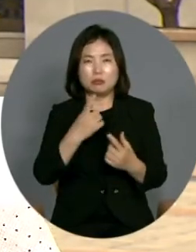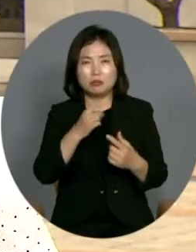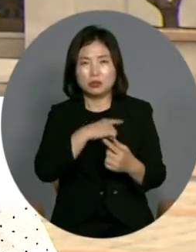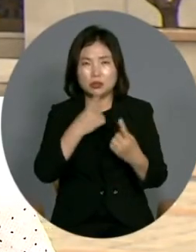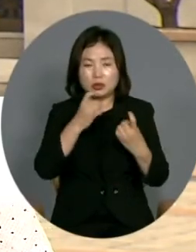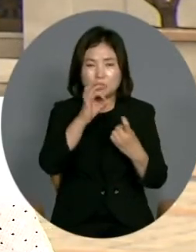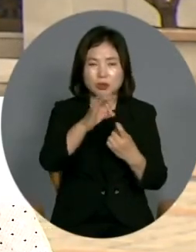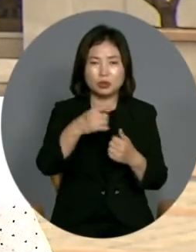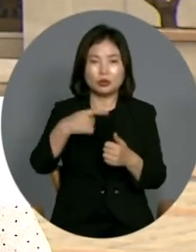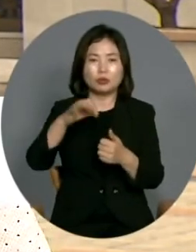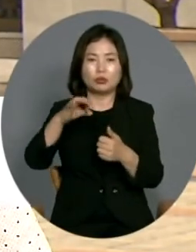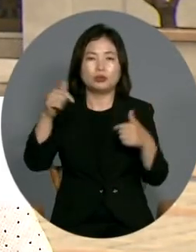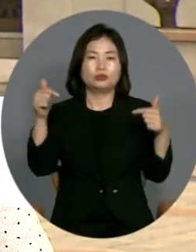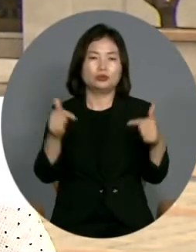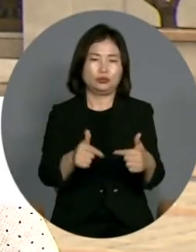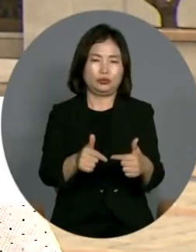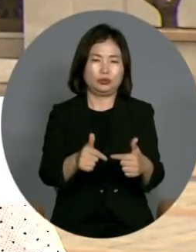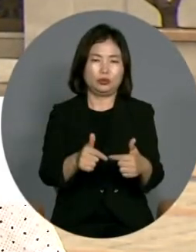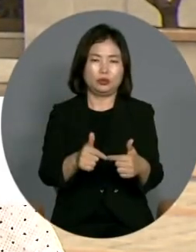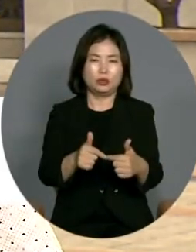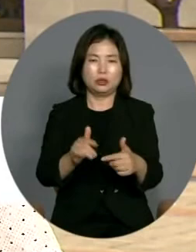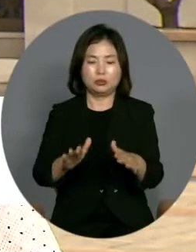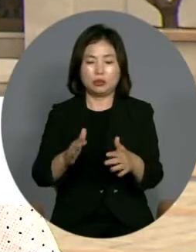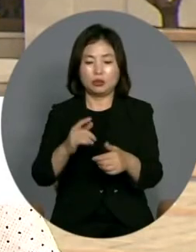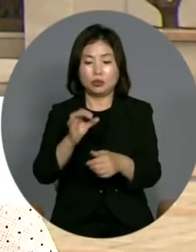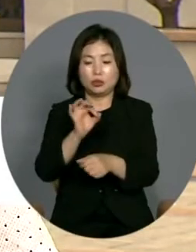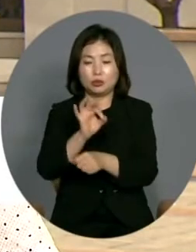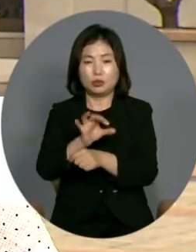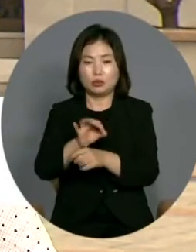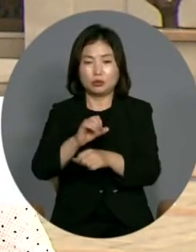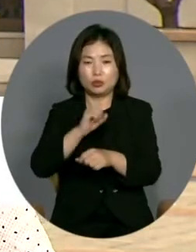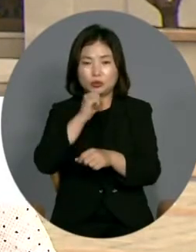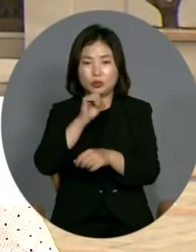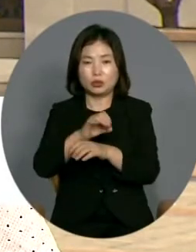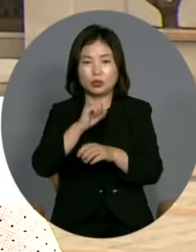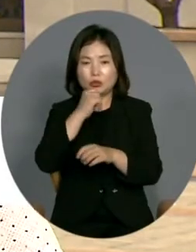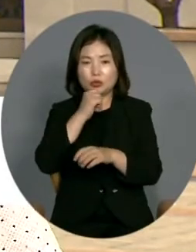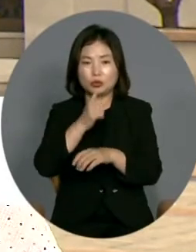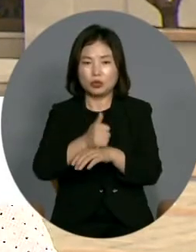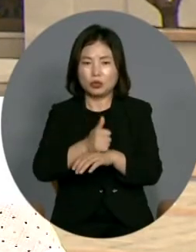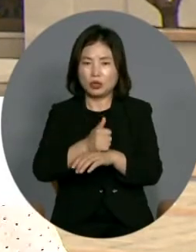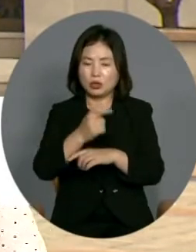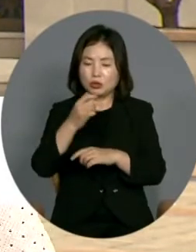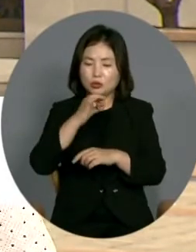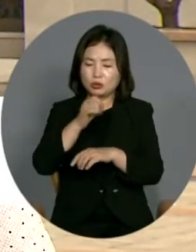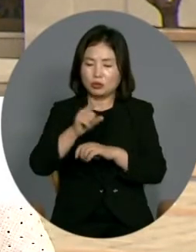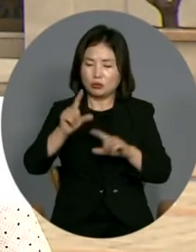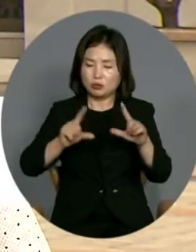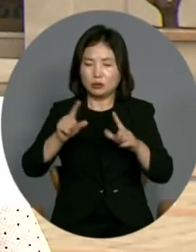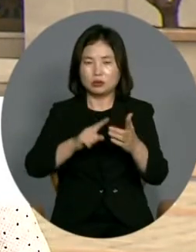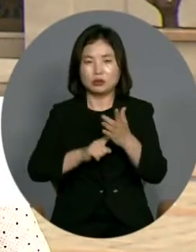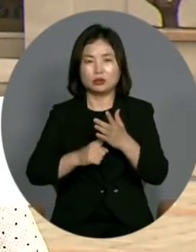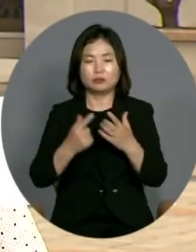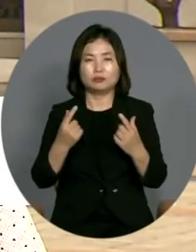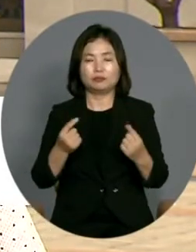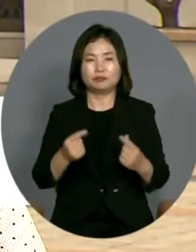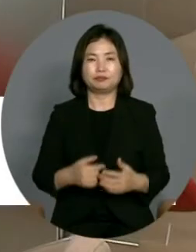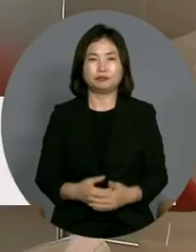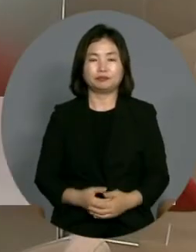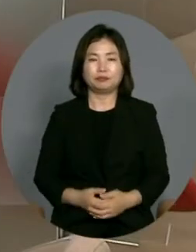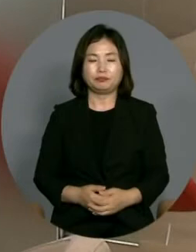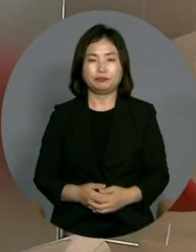여행비, 교육비를 줄이는 경향이 있습니다. 이번 소비자 심리 지수 결과는 이런 소비 행태를 반영한 것이라고 생각할 수